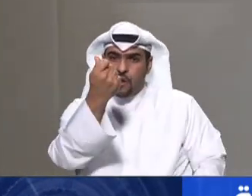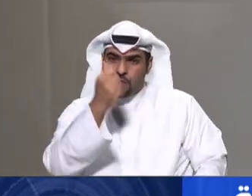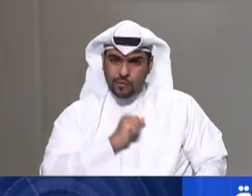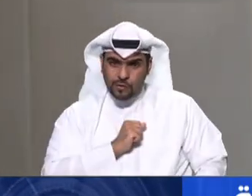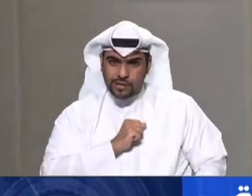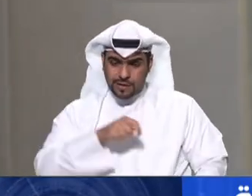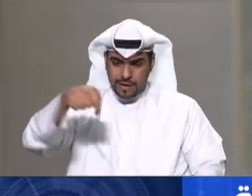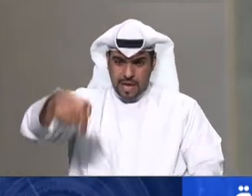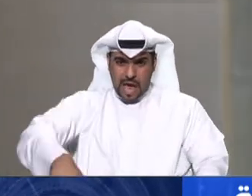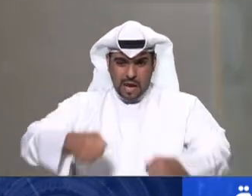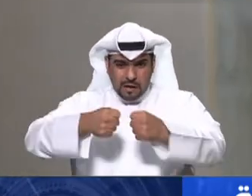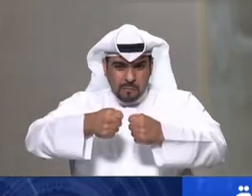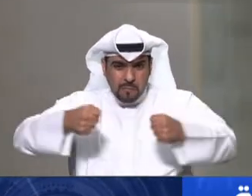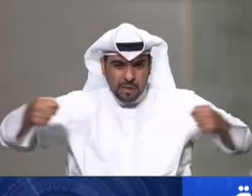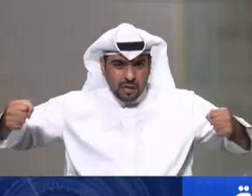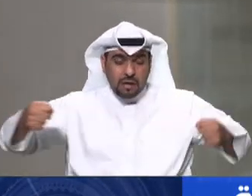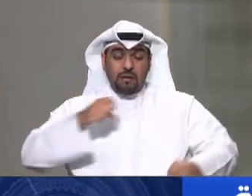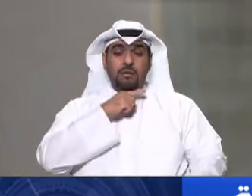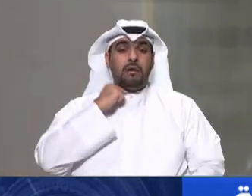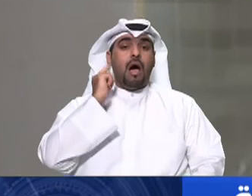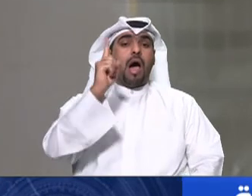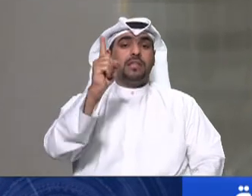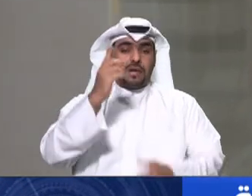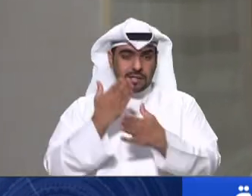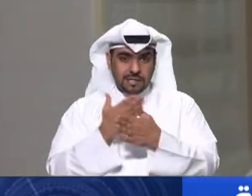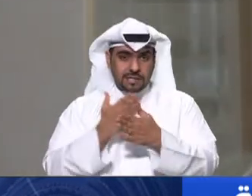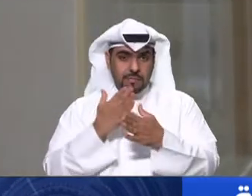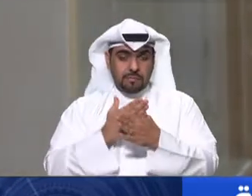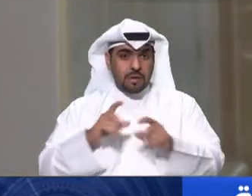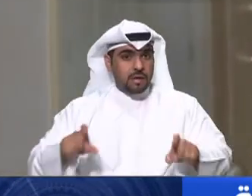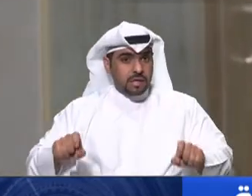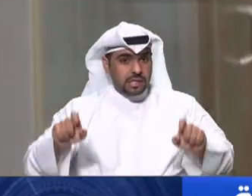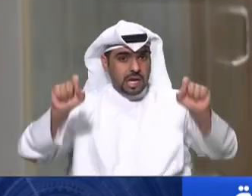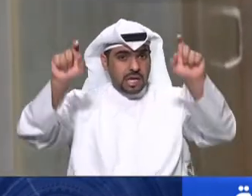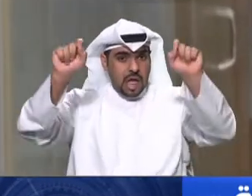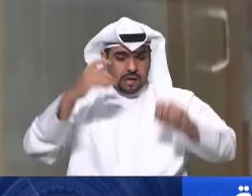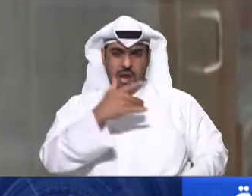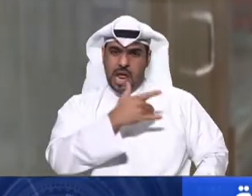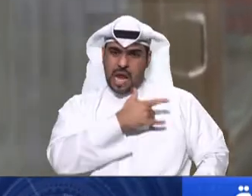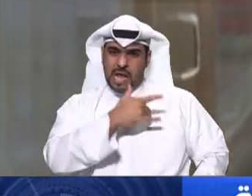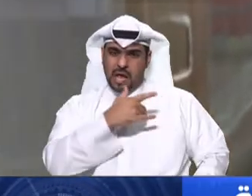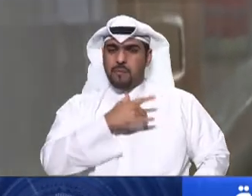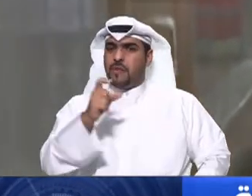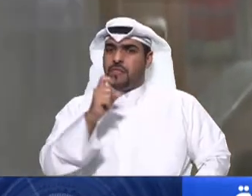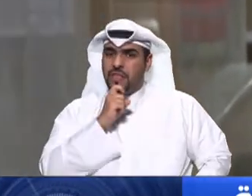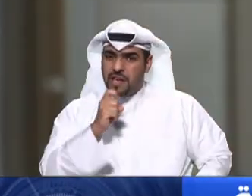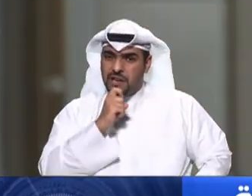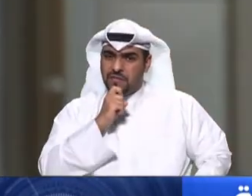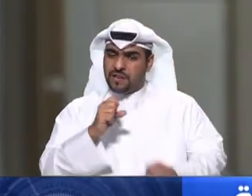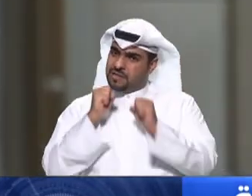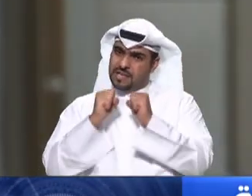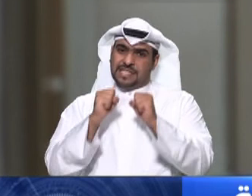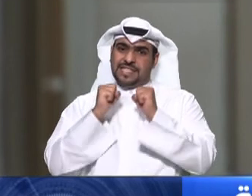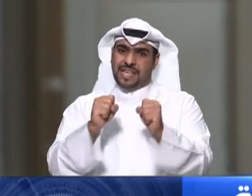من الأمراض، فهي المسبب الأول بالسرطان والثاني لأمراض القلب، وتشير آخر الدراسات أن 90% من المرضى